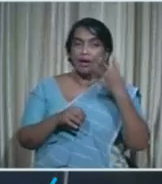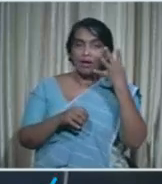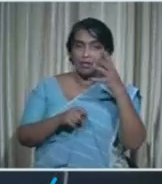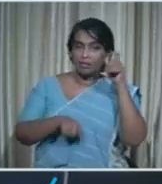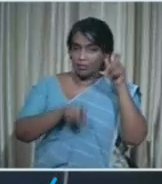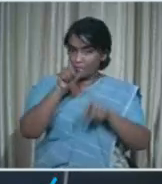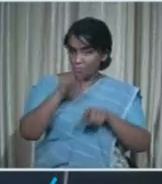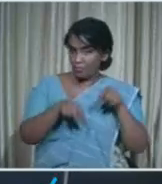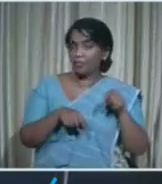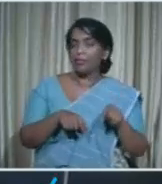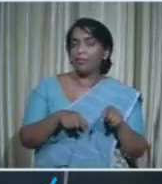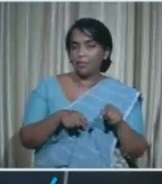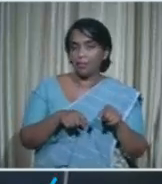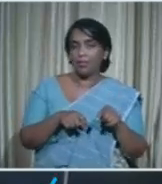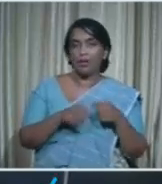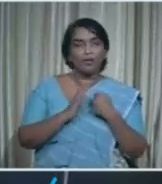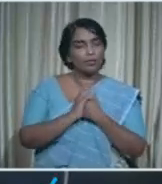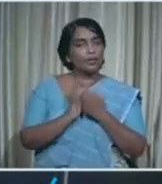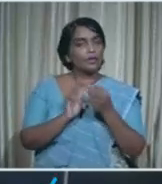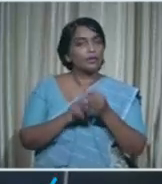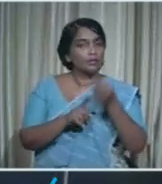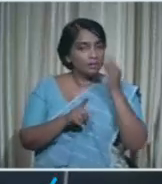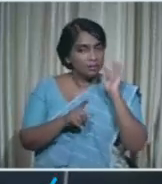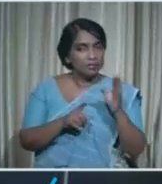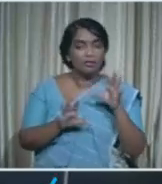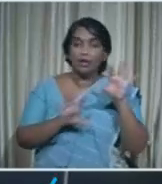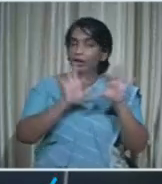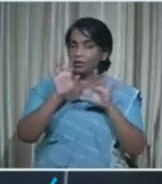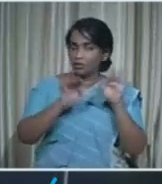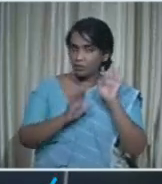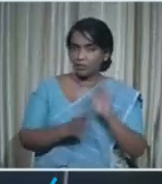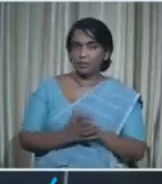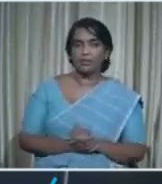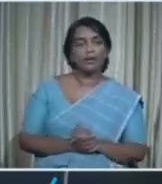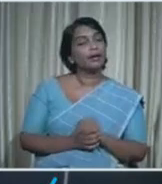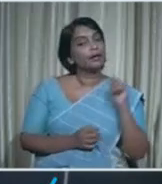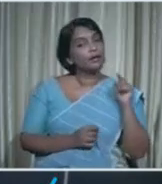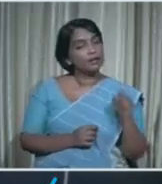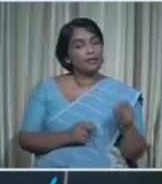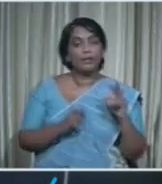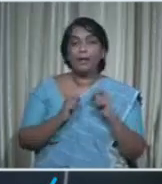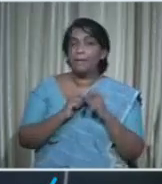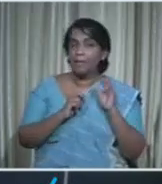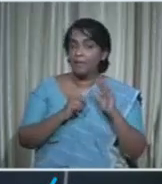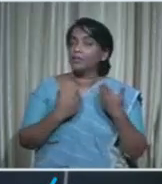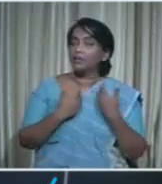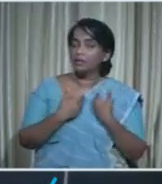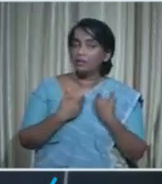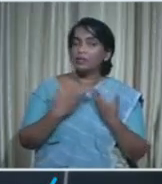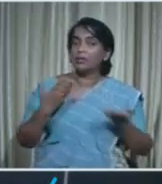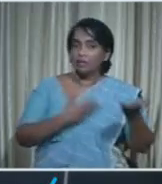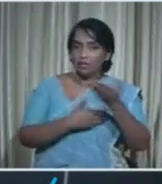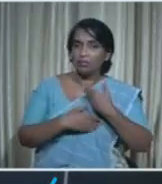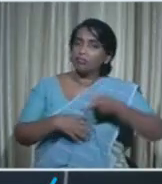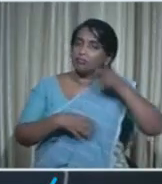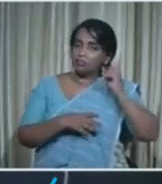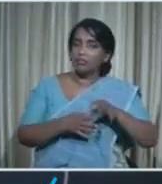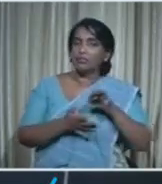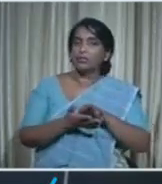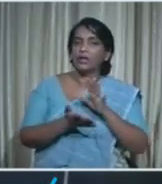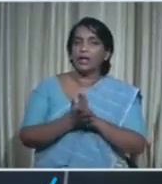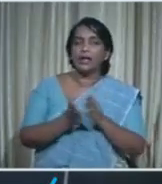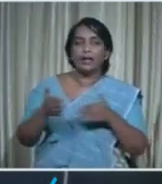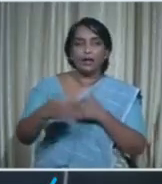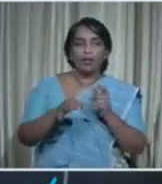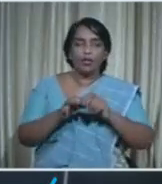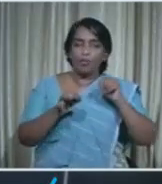Yutuwa Athikaru Janadhipathituma Patkirim Pilibandawa. E Tathwe Uda Wune Api Silu Denama Ekamathikawa Cabinet Mandalin